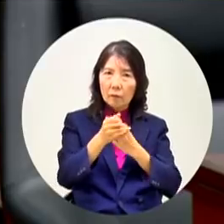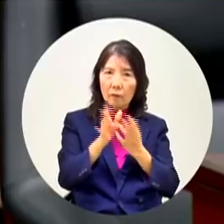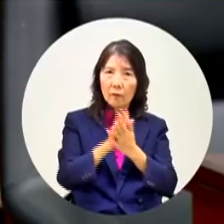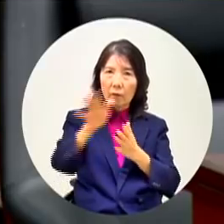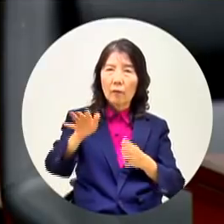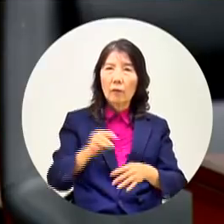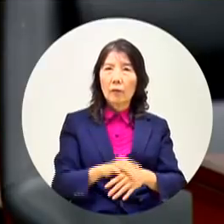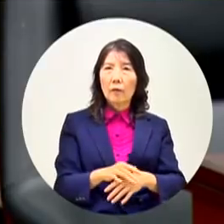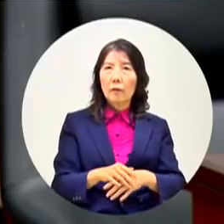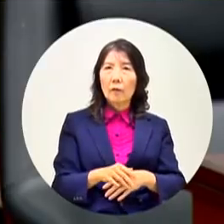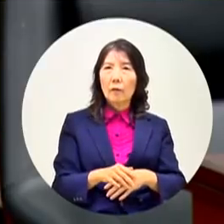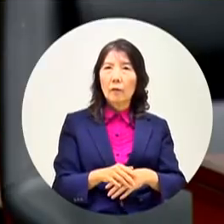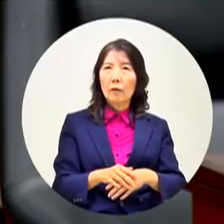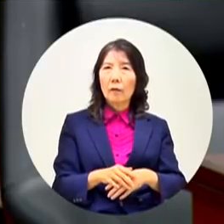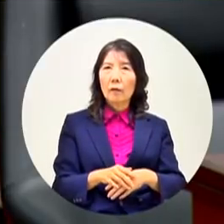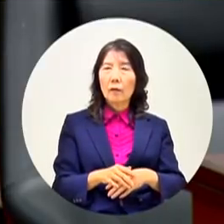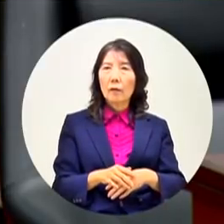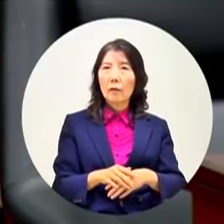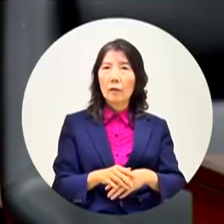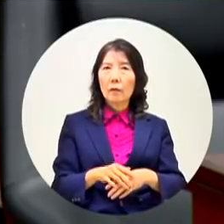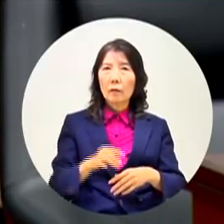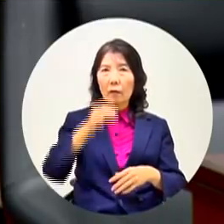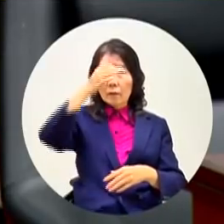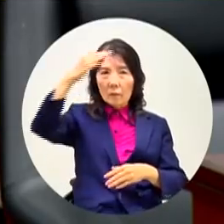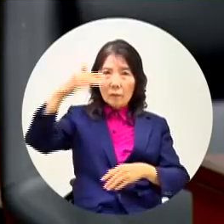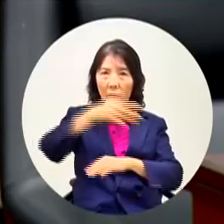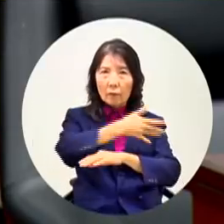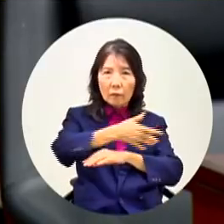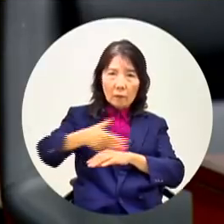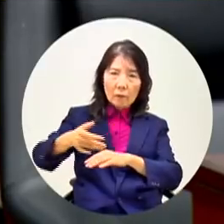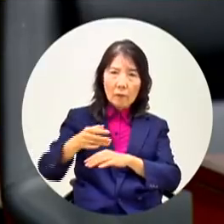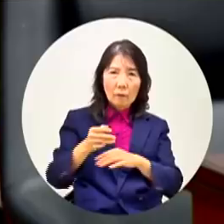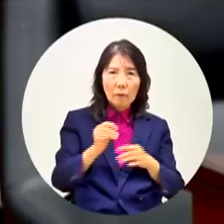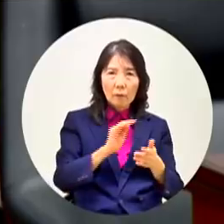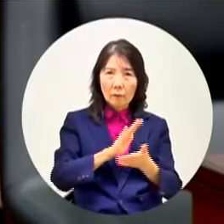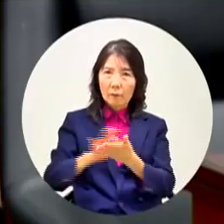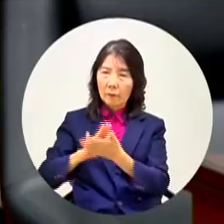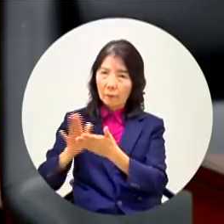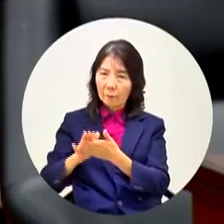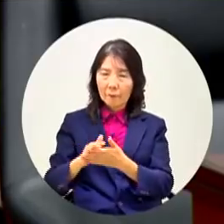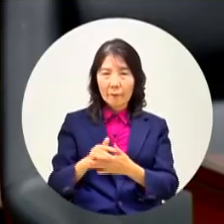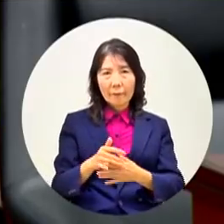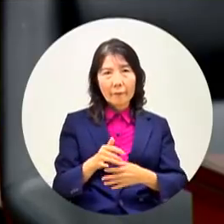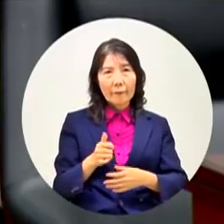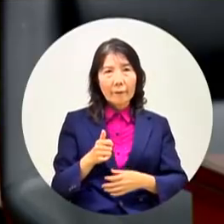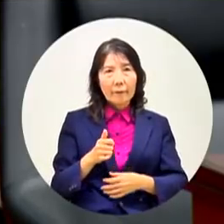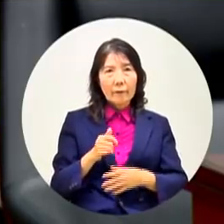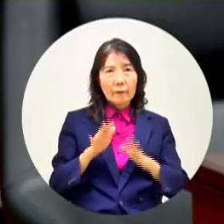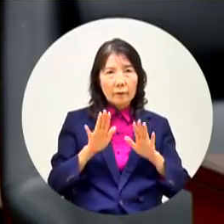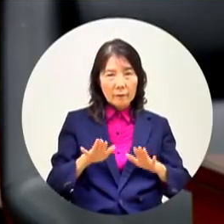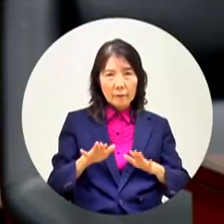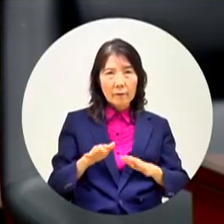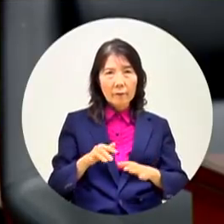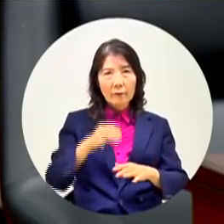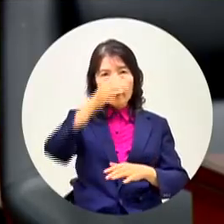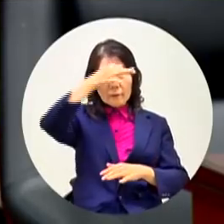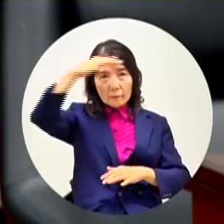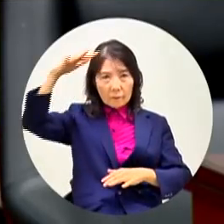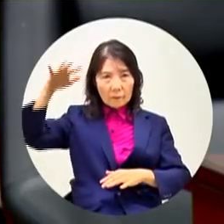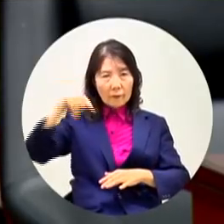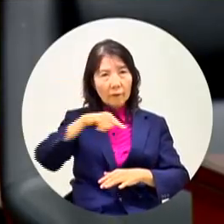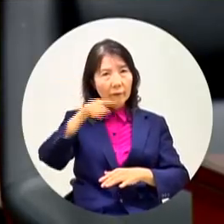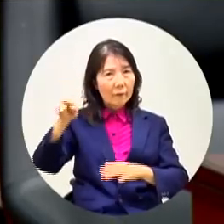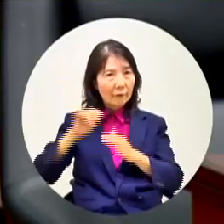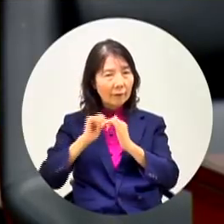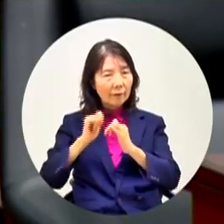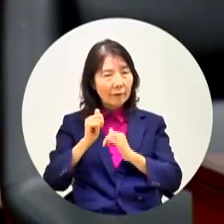并了，已经把咱的凤山溪整治到，会再讲，目前予凤山的人感觉有